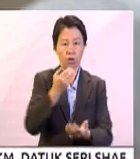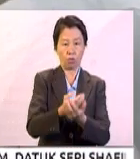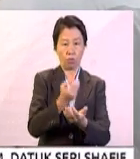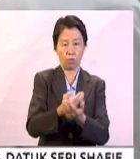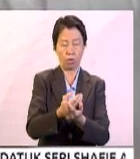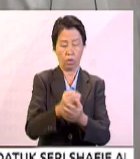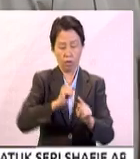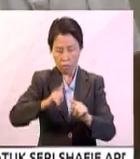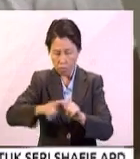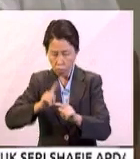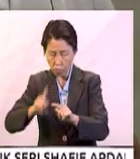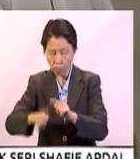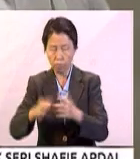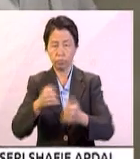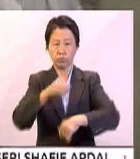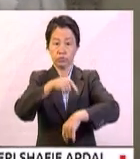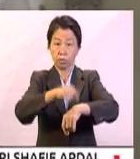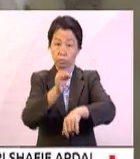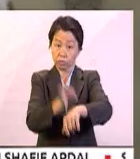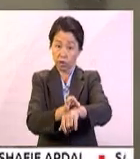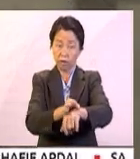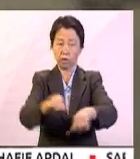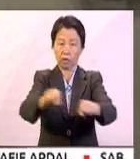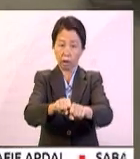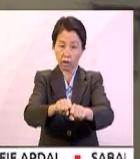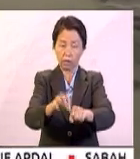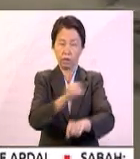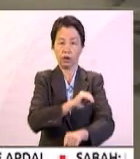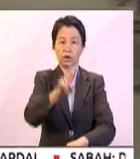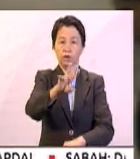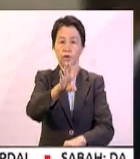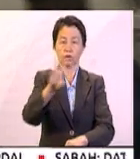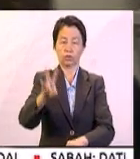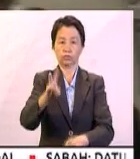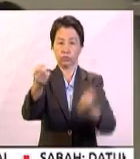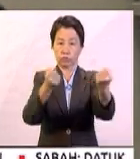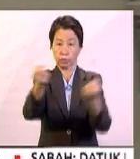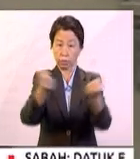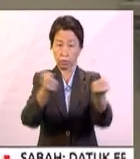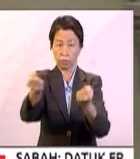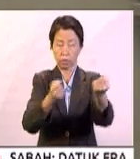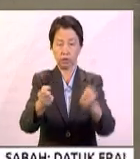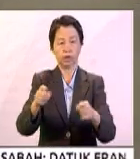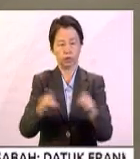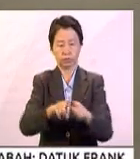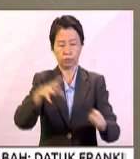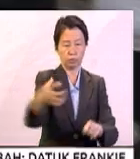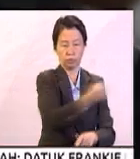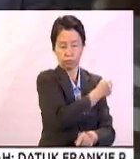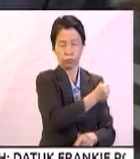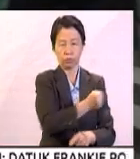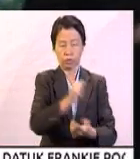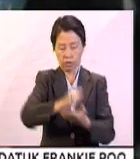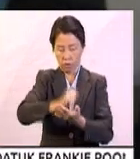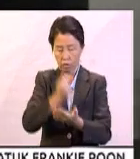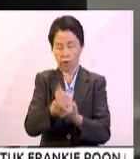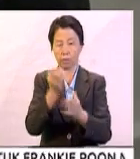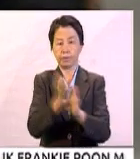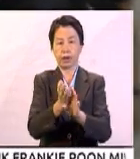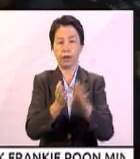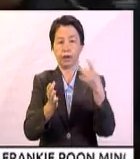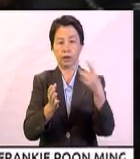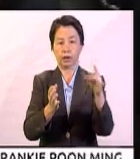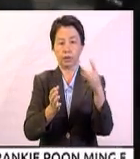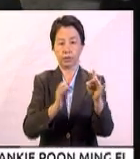dalam mata wang berbeza, jam tangan, kasut dan 27 buah kenderaan. Turut disita pelbagai akaun bank bernilai